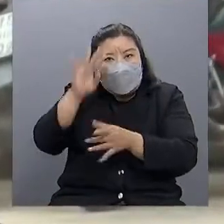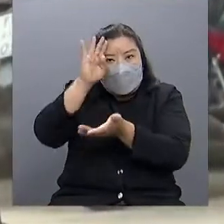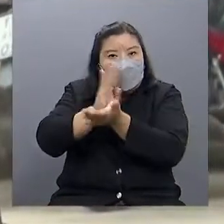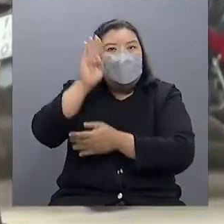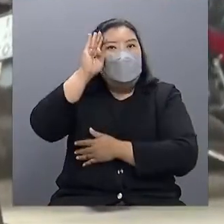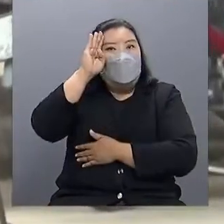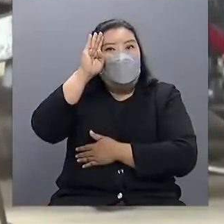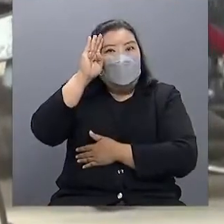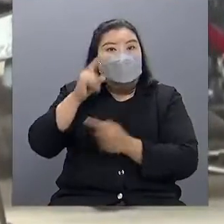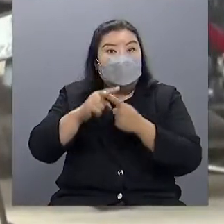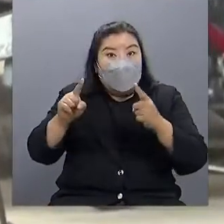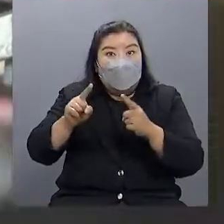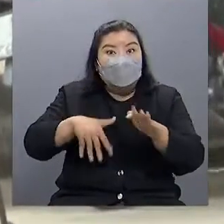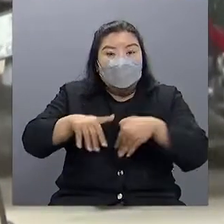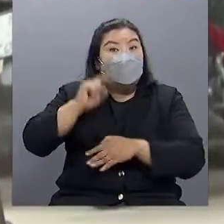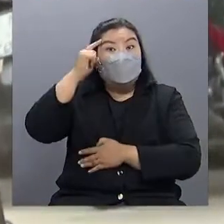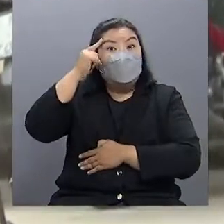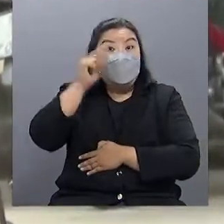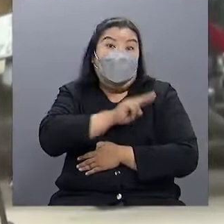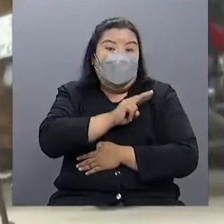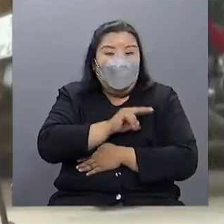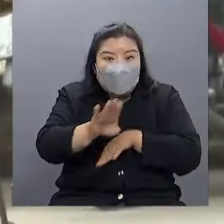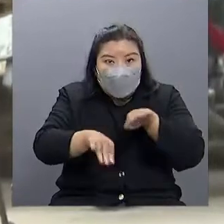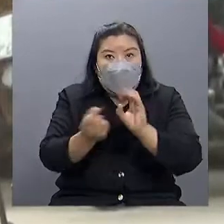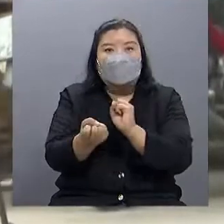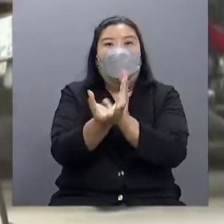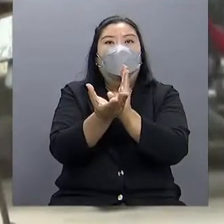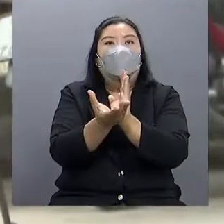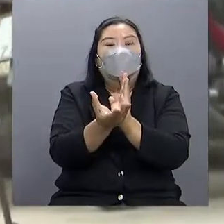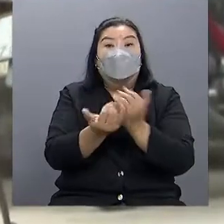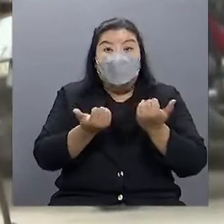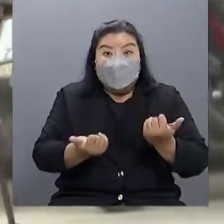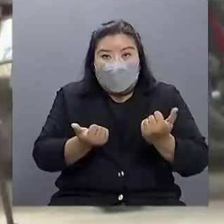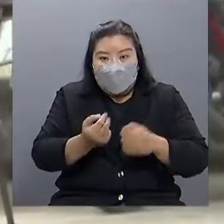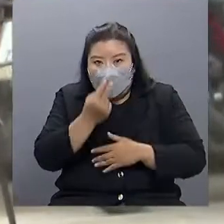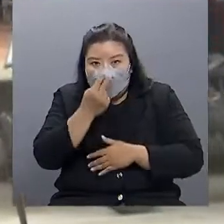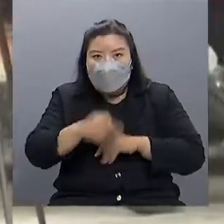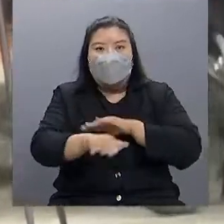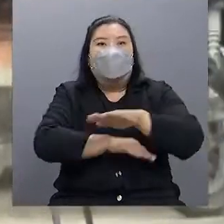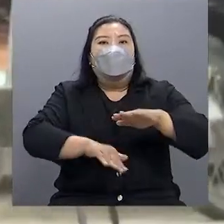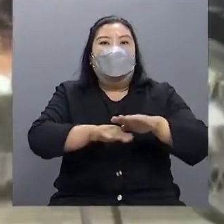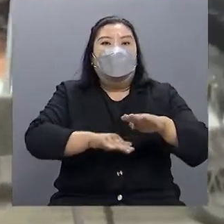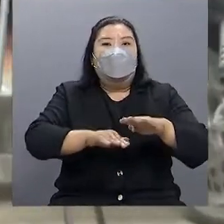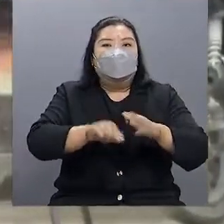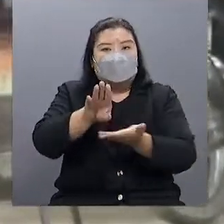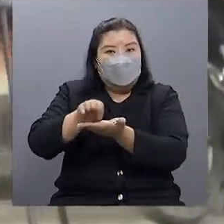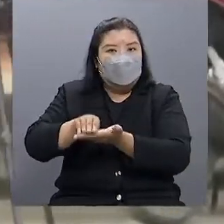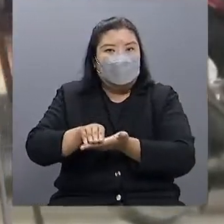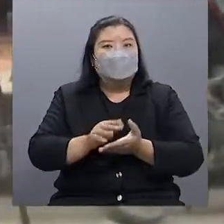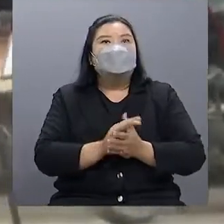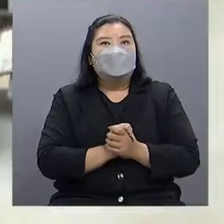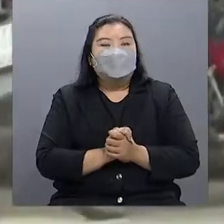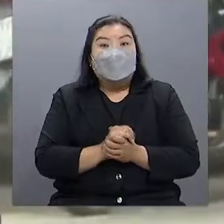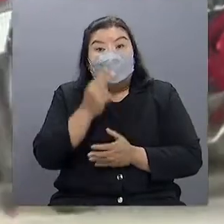มีชาวบ้านเข้าไปเหยียบทำให้เกิดระเบิดขึ้นอย่างขณะนี้ก็ยังคงอยู่ระหว่างตรวจสอบค่ะและนี่ก็เป็นภาพบรรยากาศสด